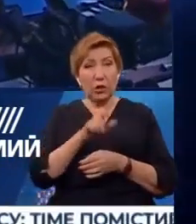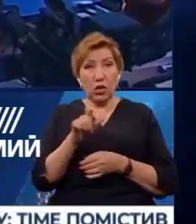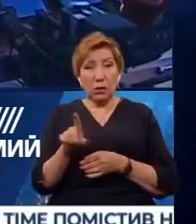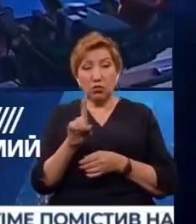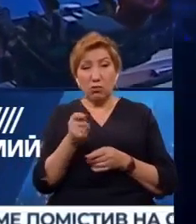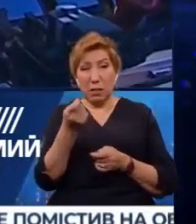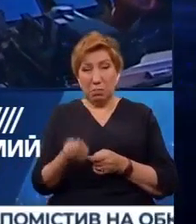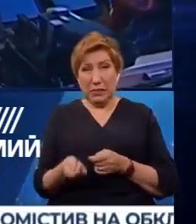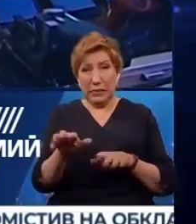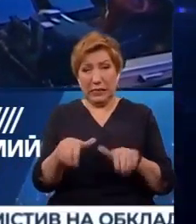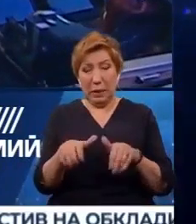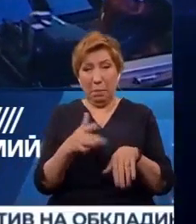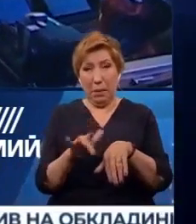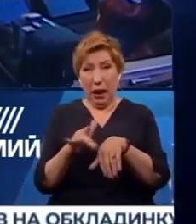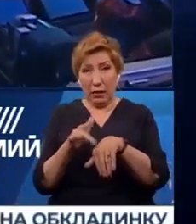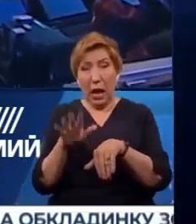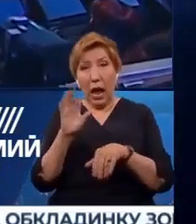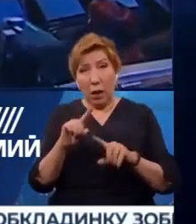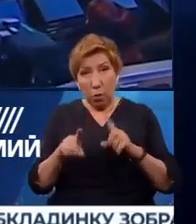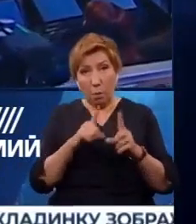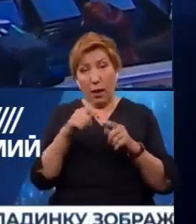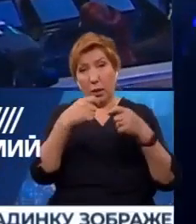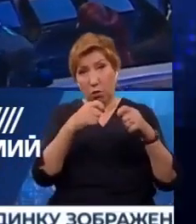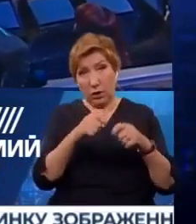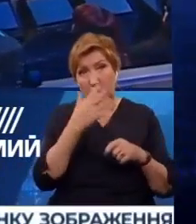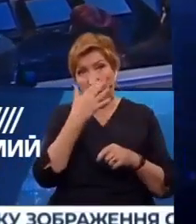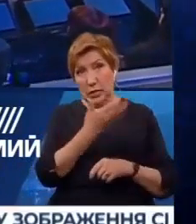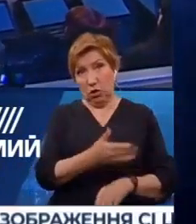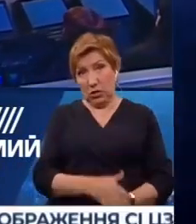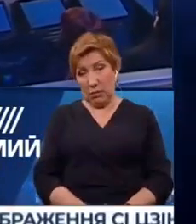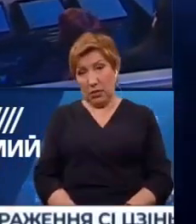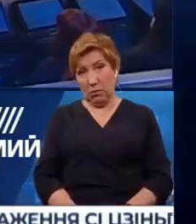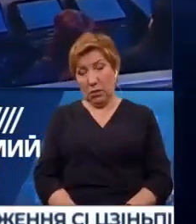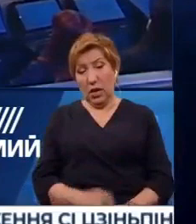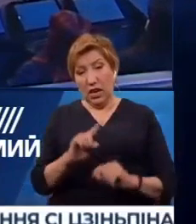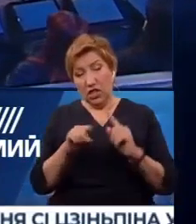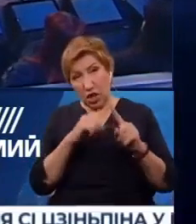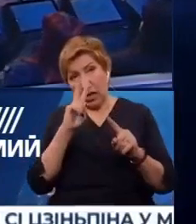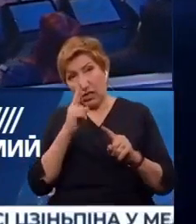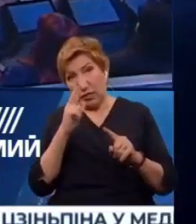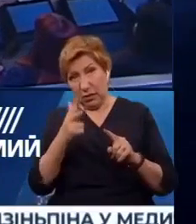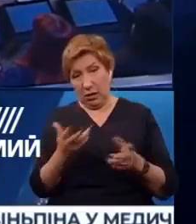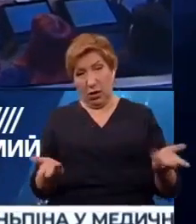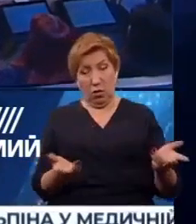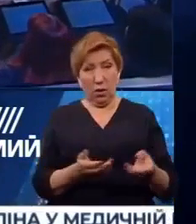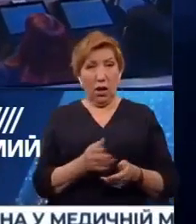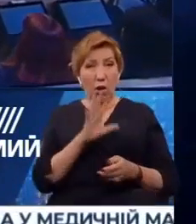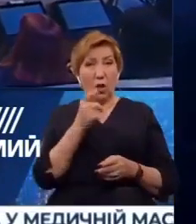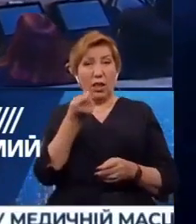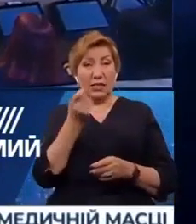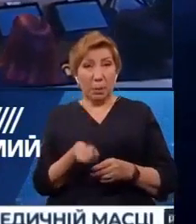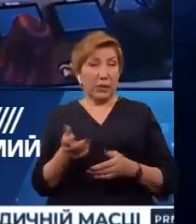щоб за безцінь забрати в селян землю, а потім перепродати тим же іноземцям через рік, через два, коли за